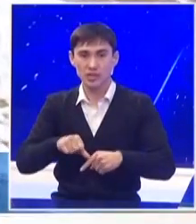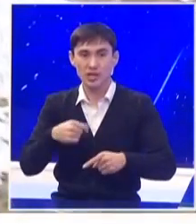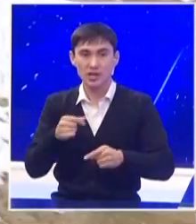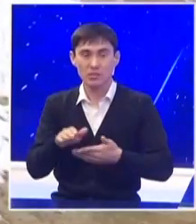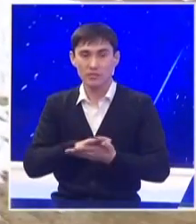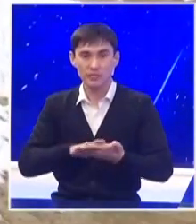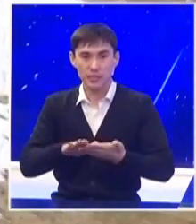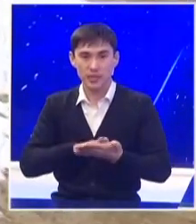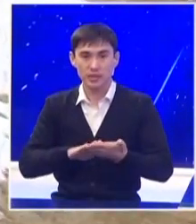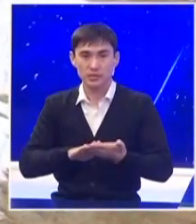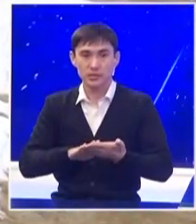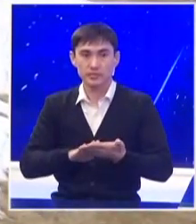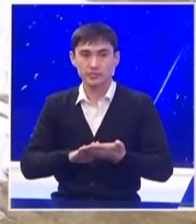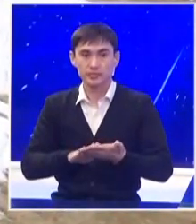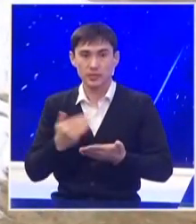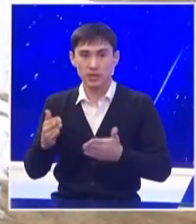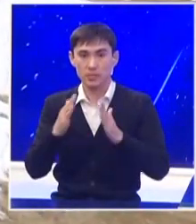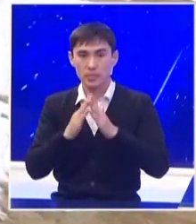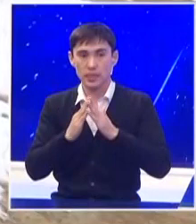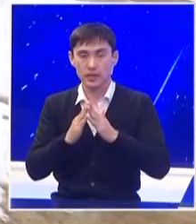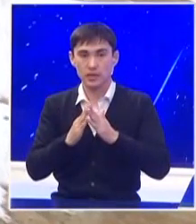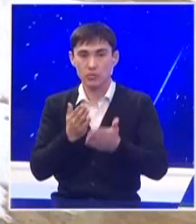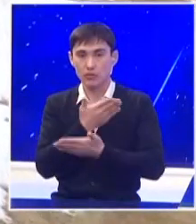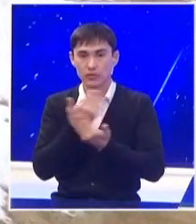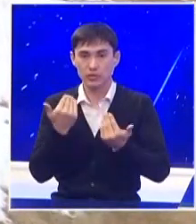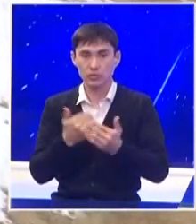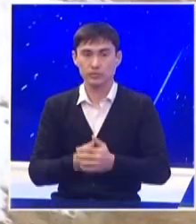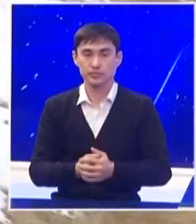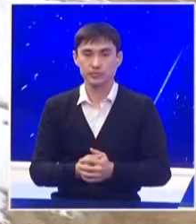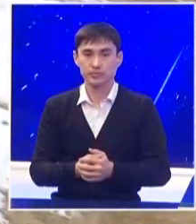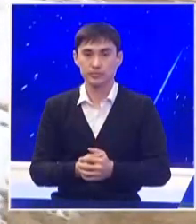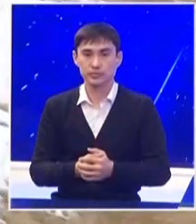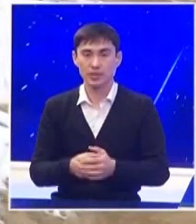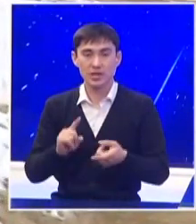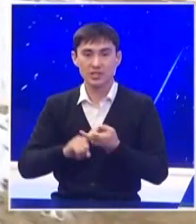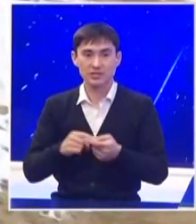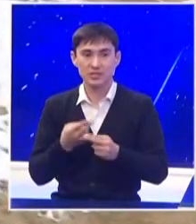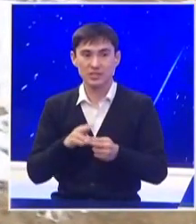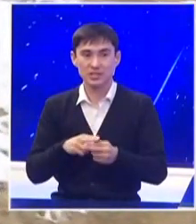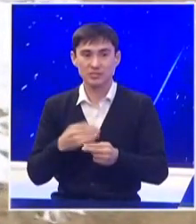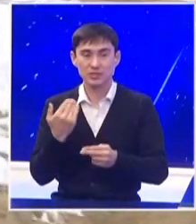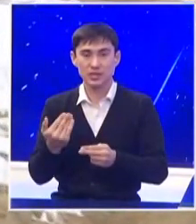вообще там домов нету. В связи с этим мы эти